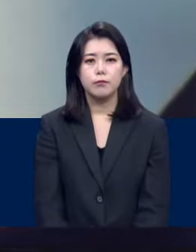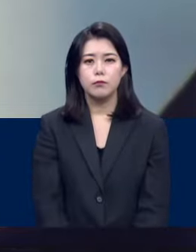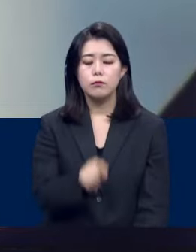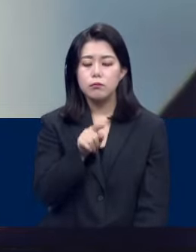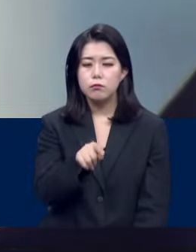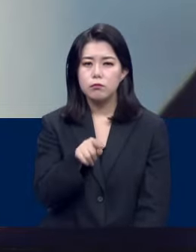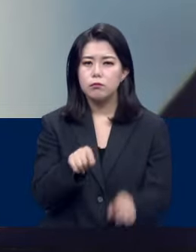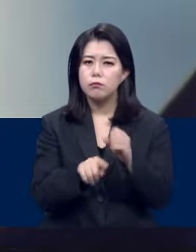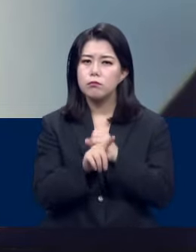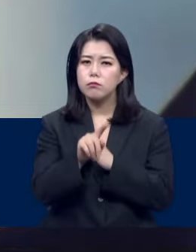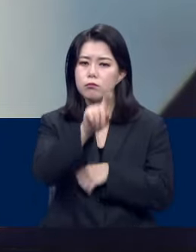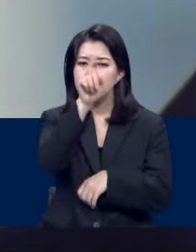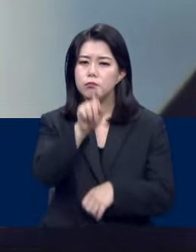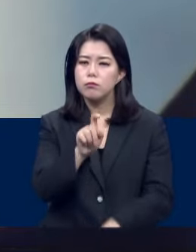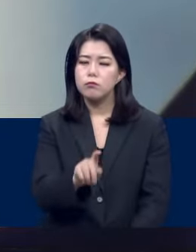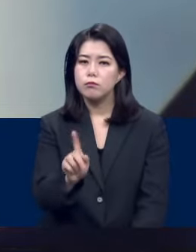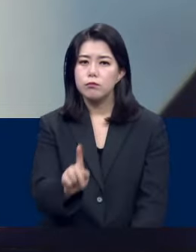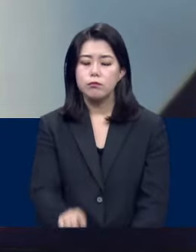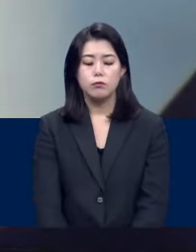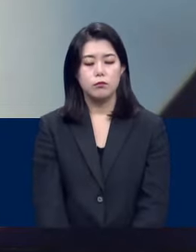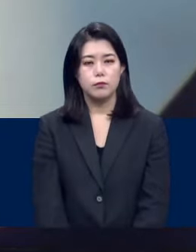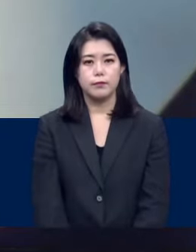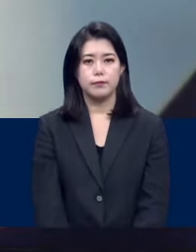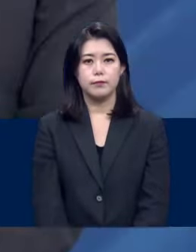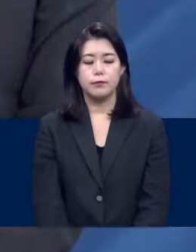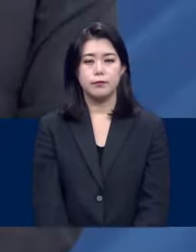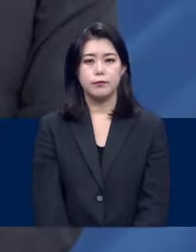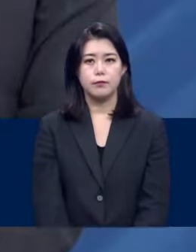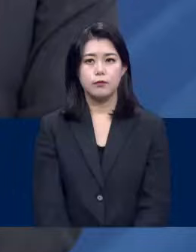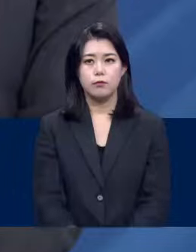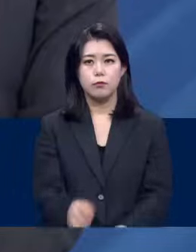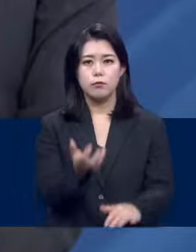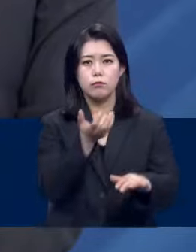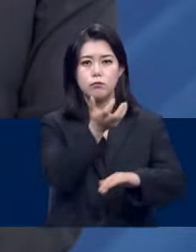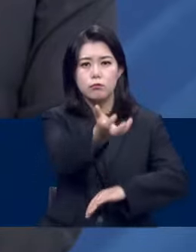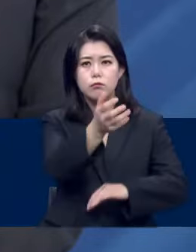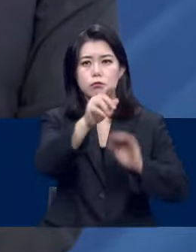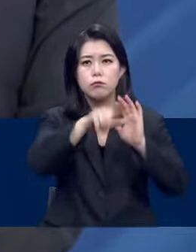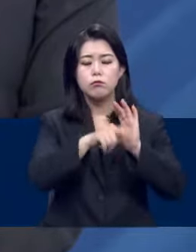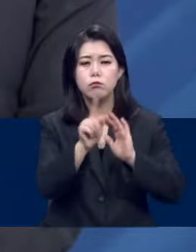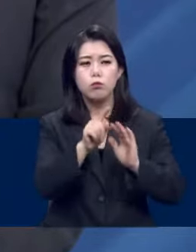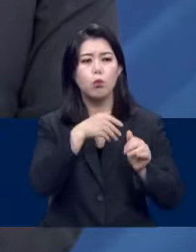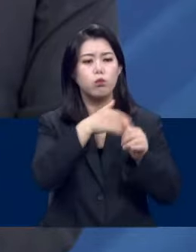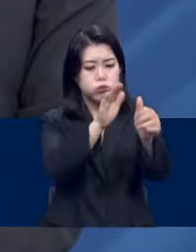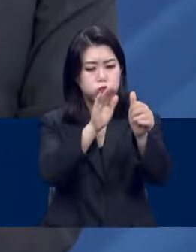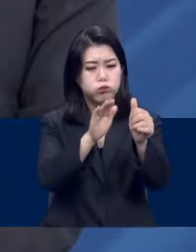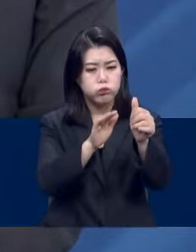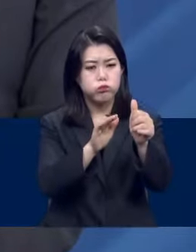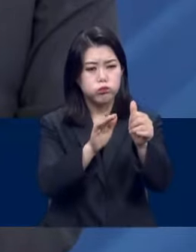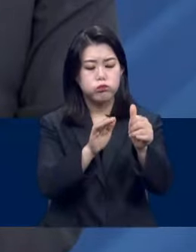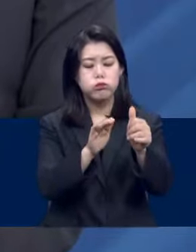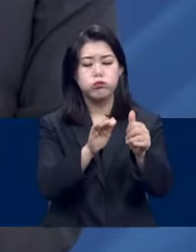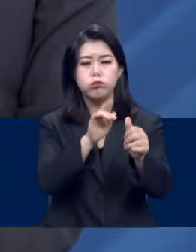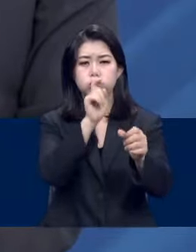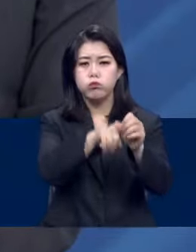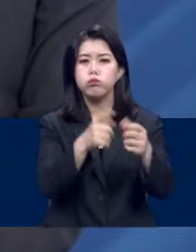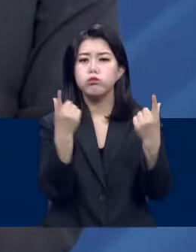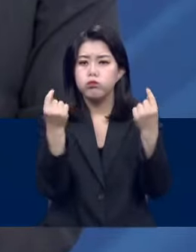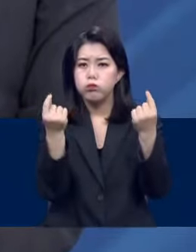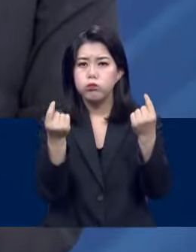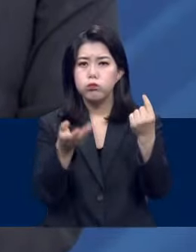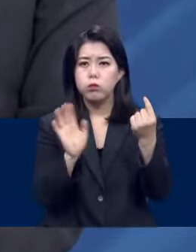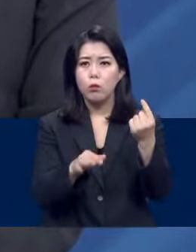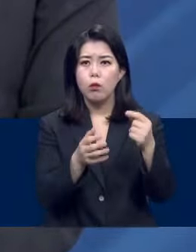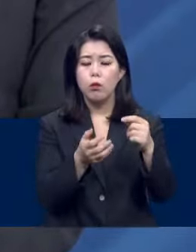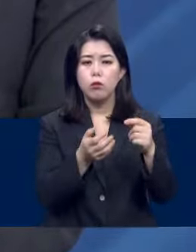드는 의문이 교수님 그니까 쉽게 생각을 할 때는 투입이 되면 뭐 파병을 한 건 투입하겠다고 파병한 거 아니요데 투입되면